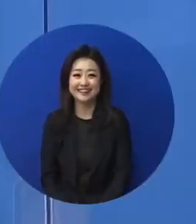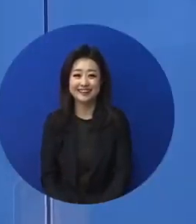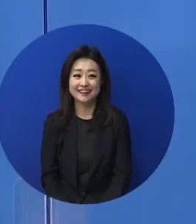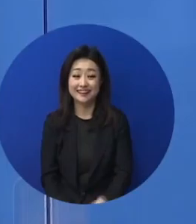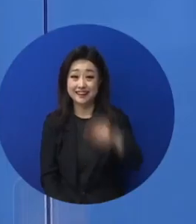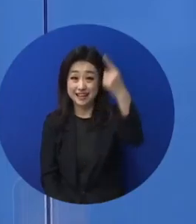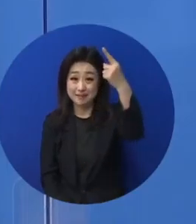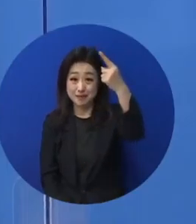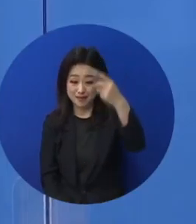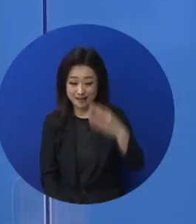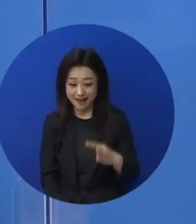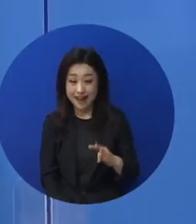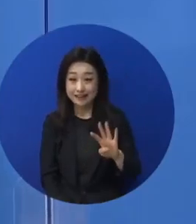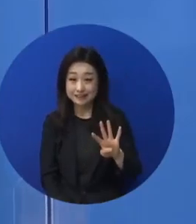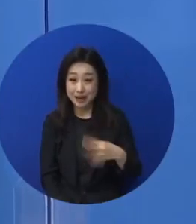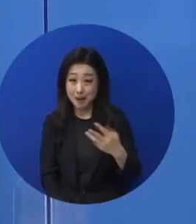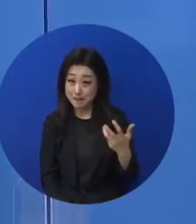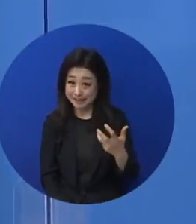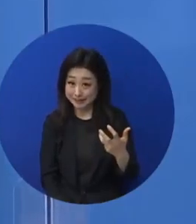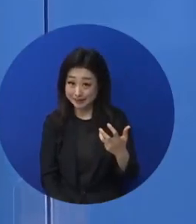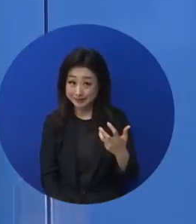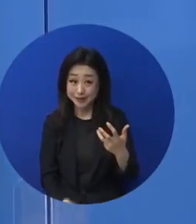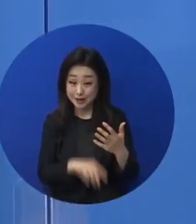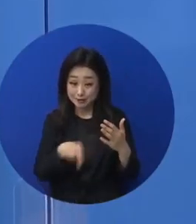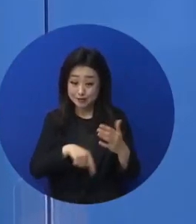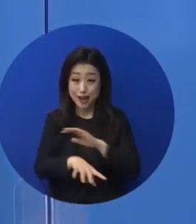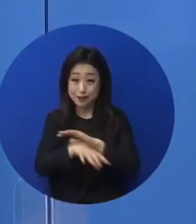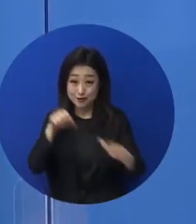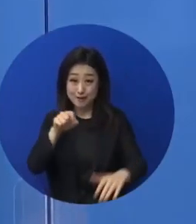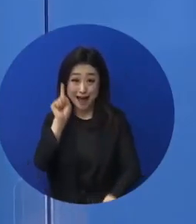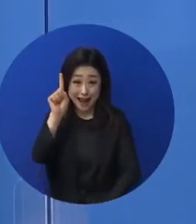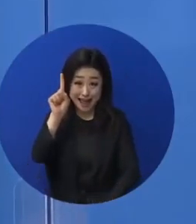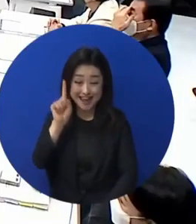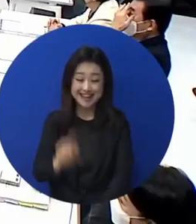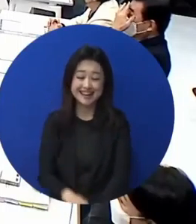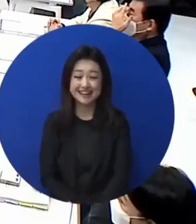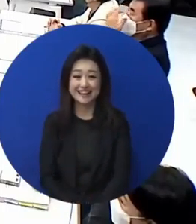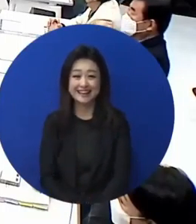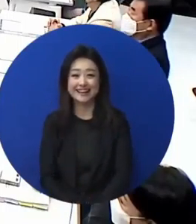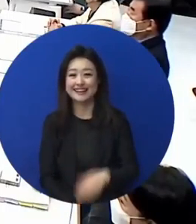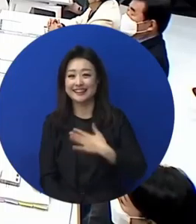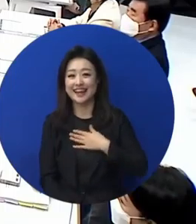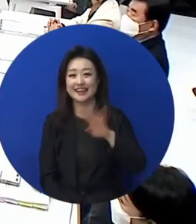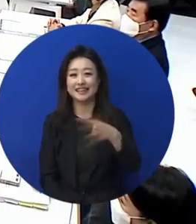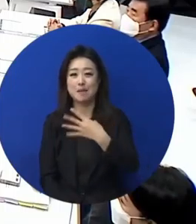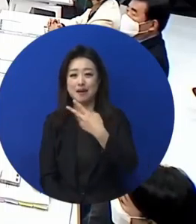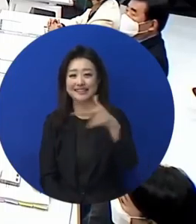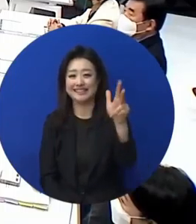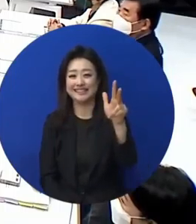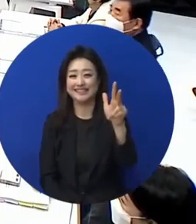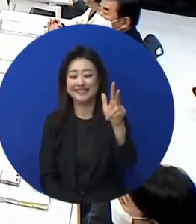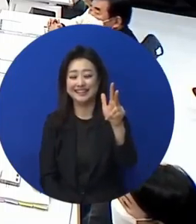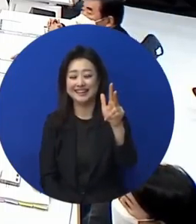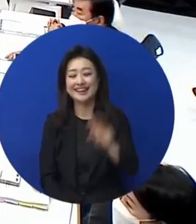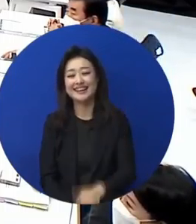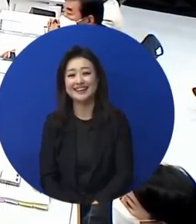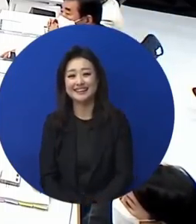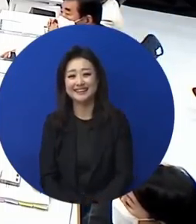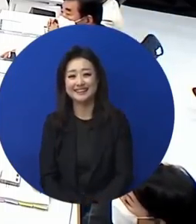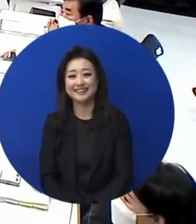1번부터 480번까지. 480번이요? 좋아하는 그러면... 숫자를 부르면 되겠군요. 네네. 407번 하겠습니다.